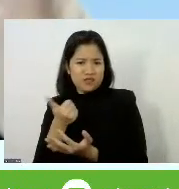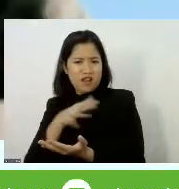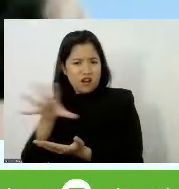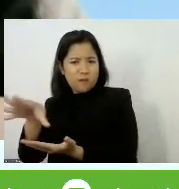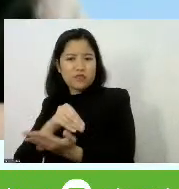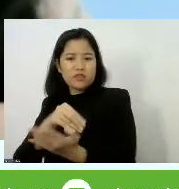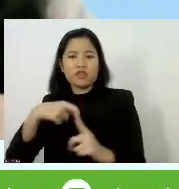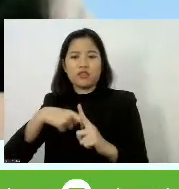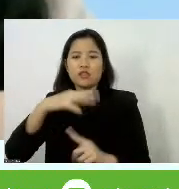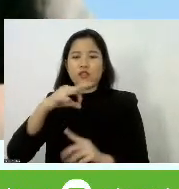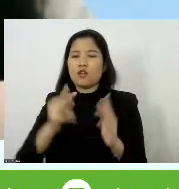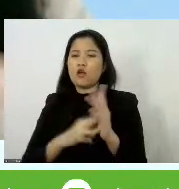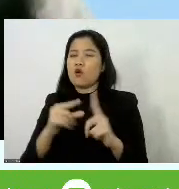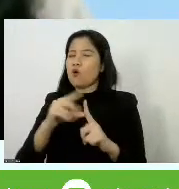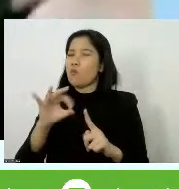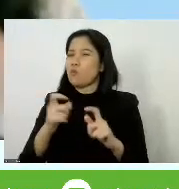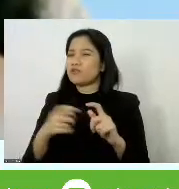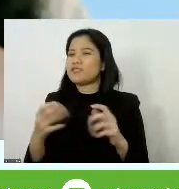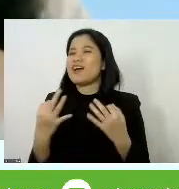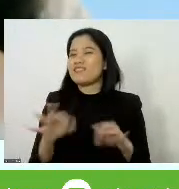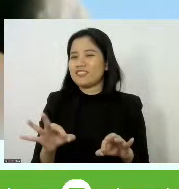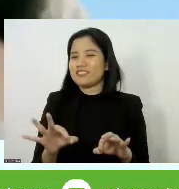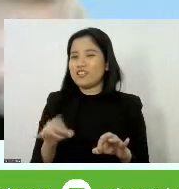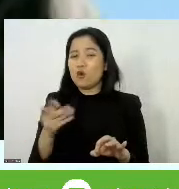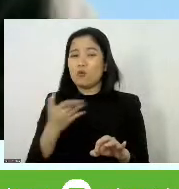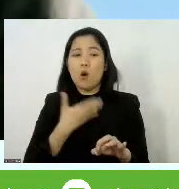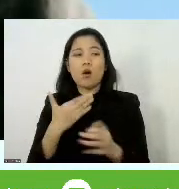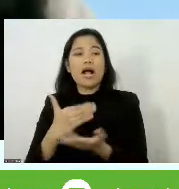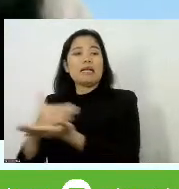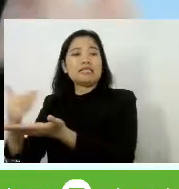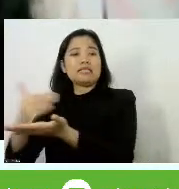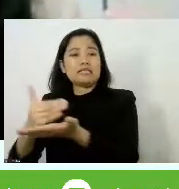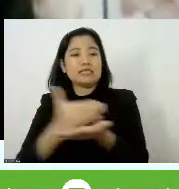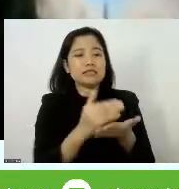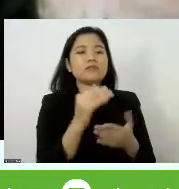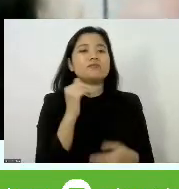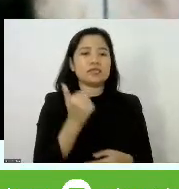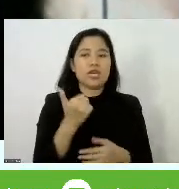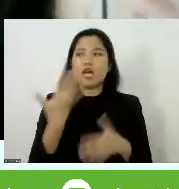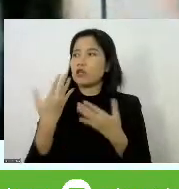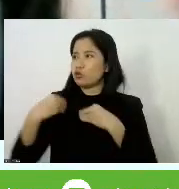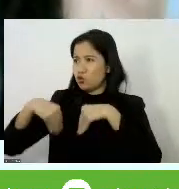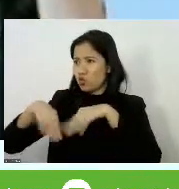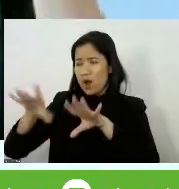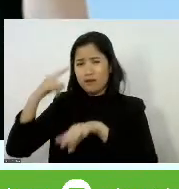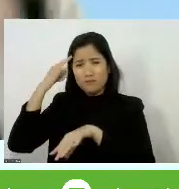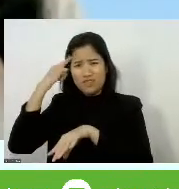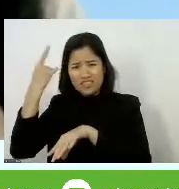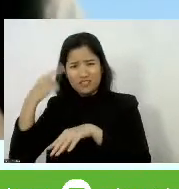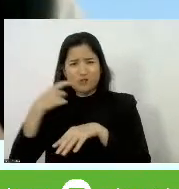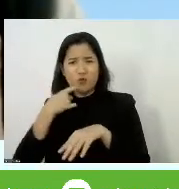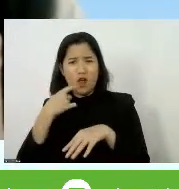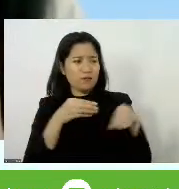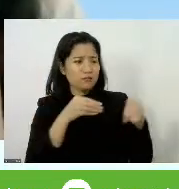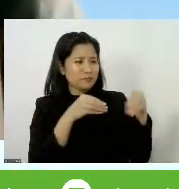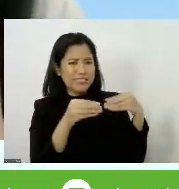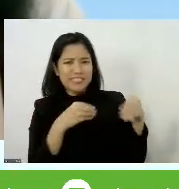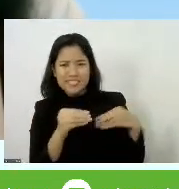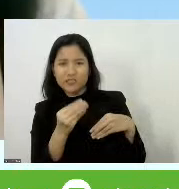perlu petani di sekitar atau jualin kalau emang pikirannya bisnis banget